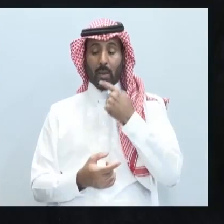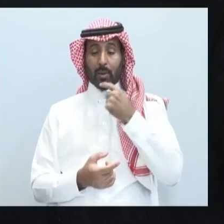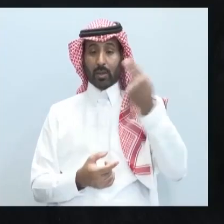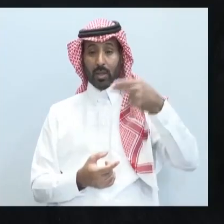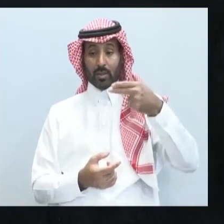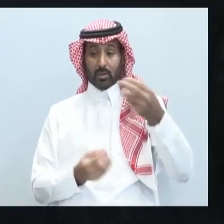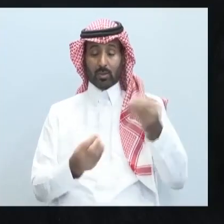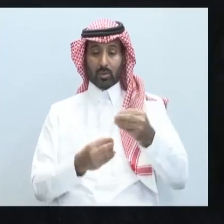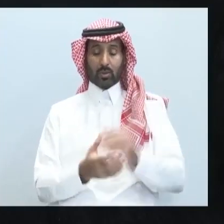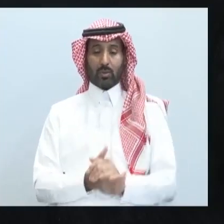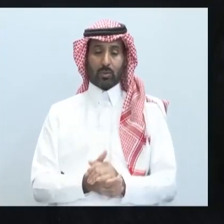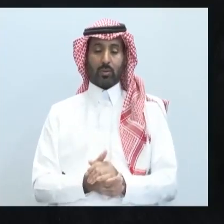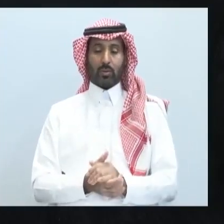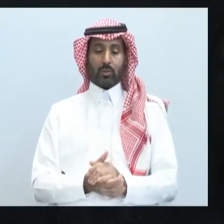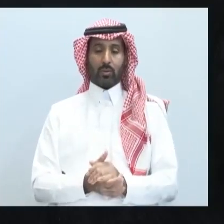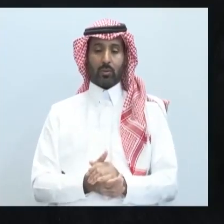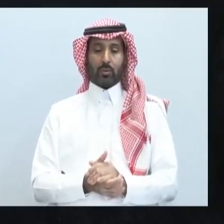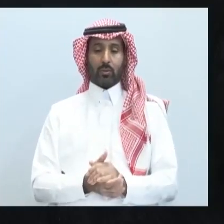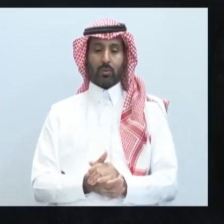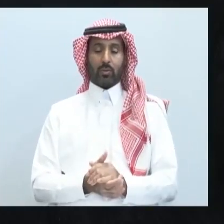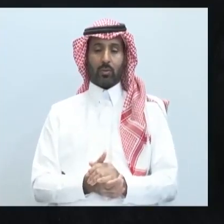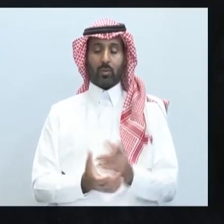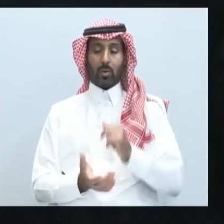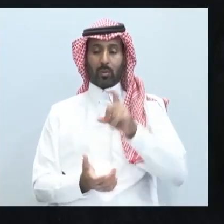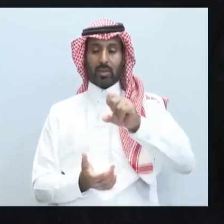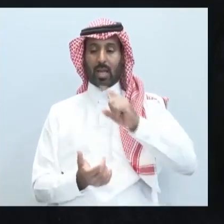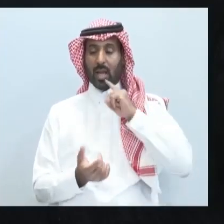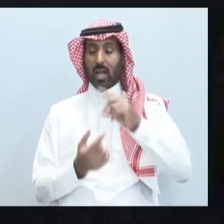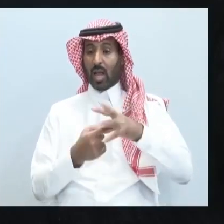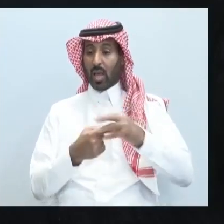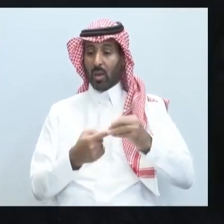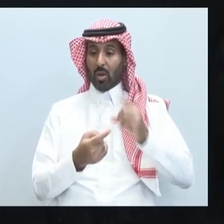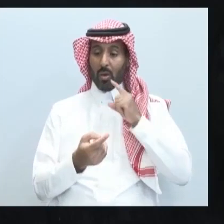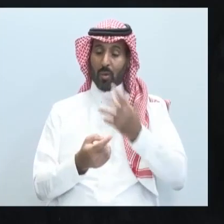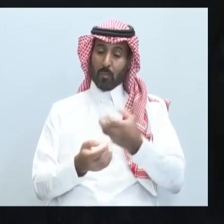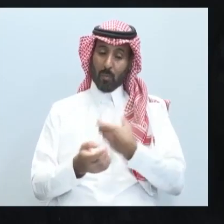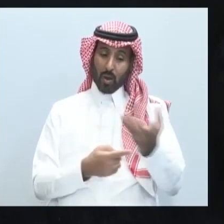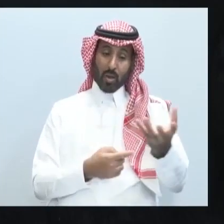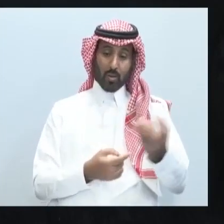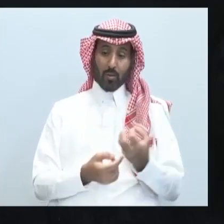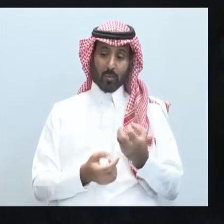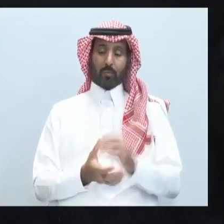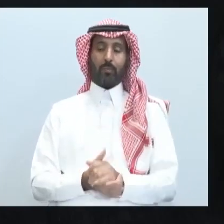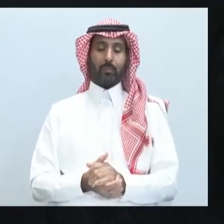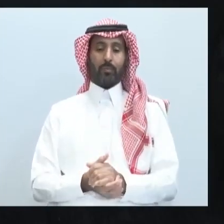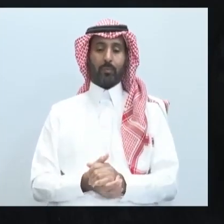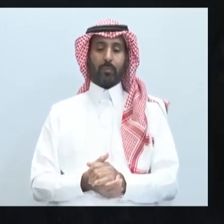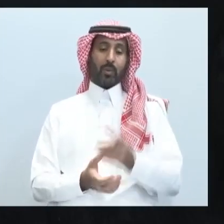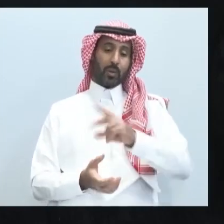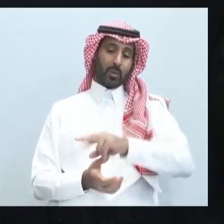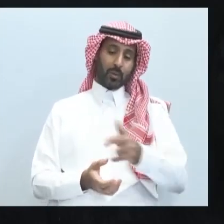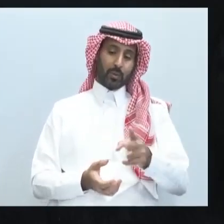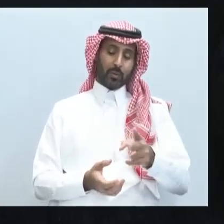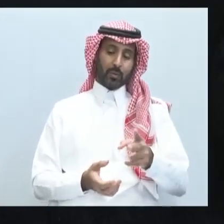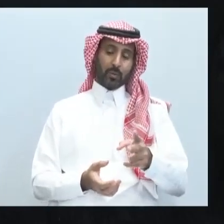والهيدروكسيد بينما في لوردبروني يتكلم عن عيون الهيدروجين سواء كان مانح او مستقبل لكن الاختلاف